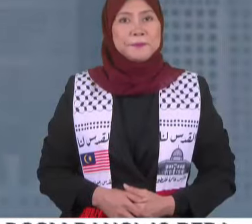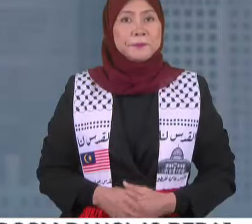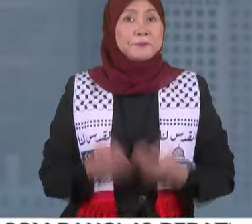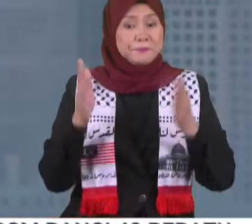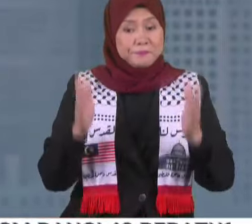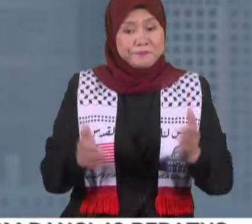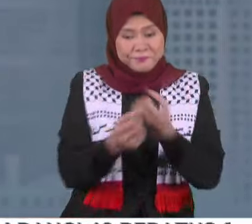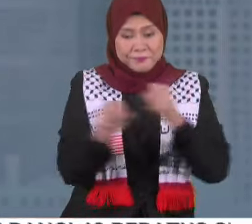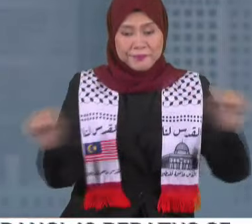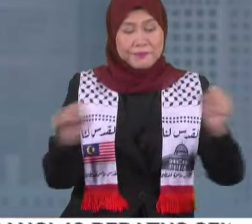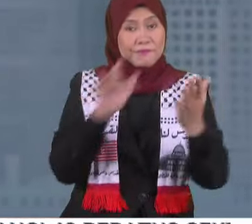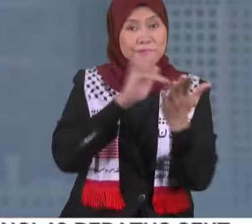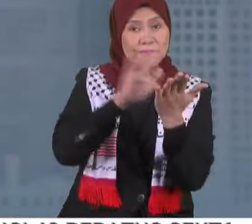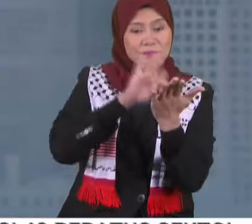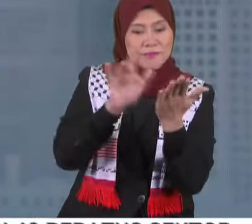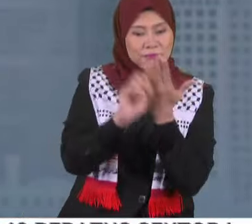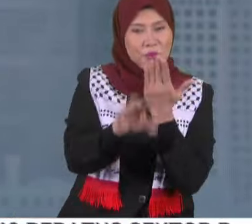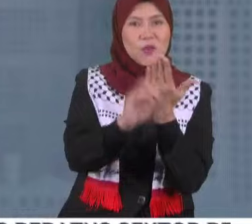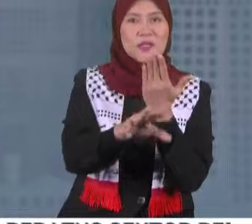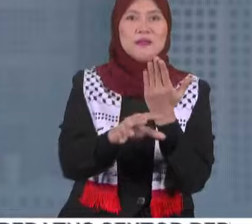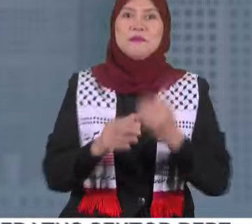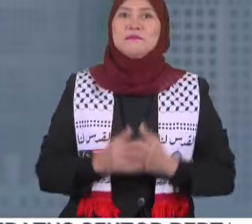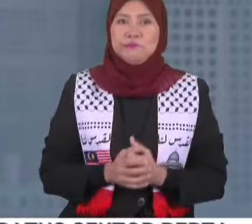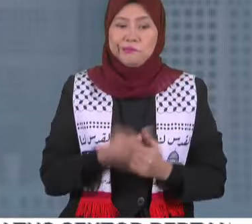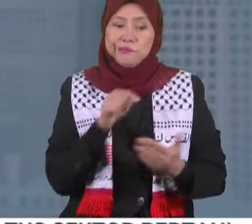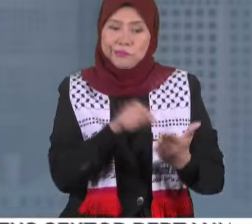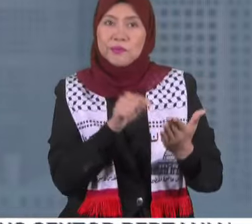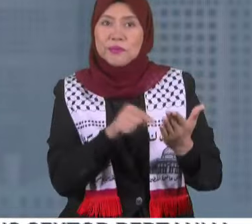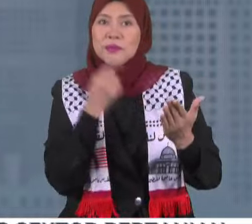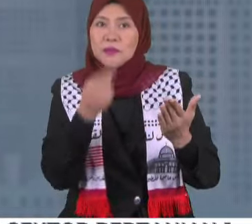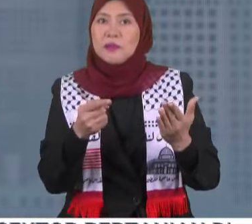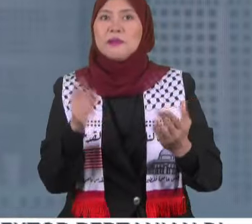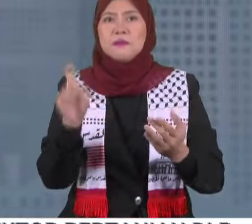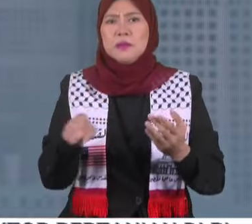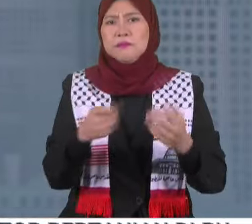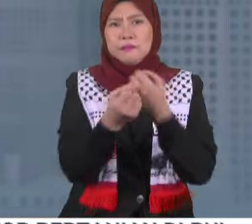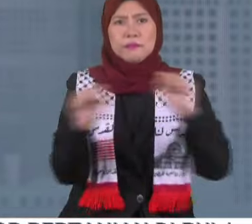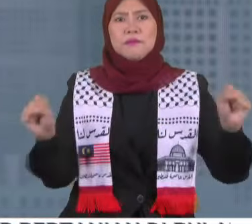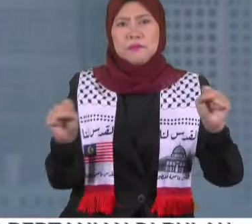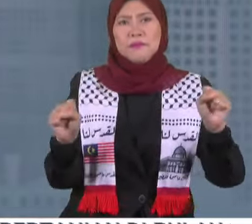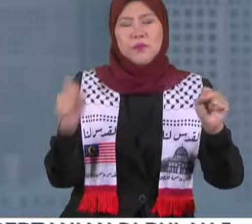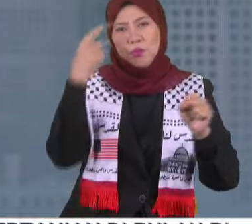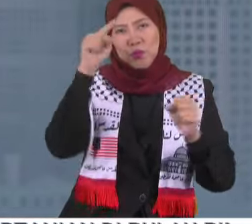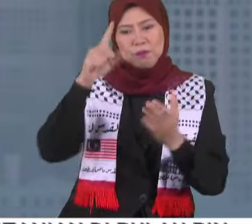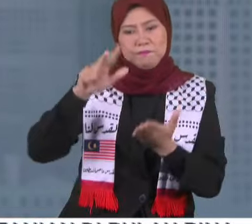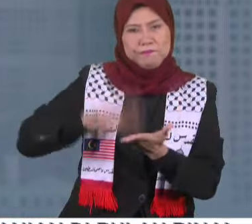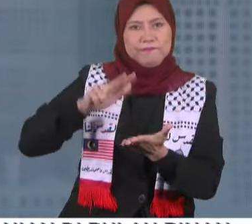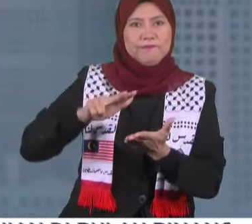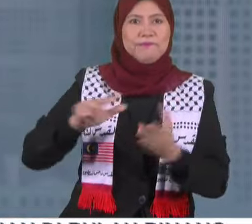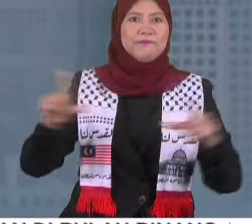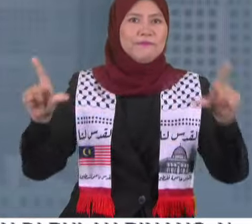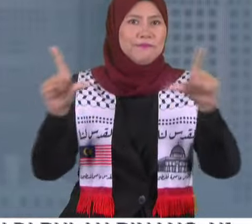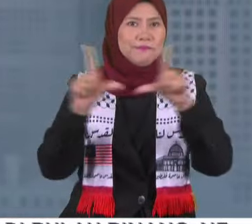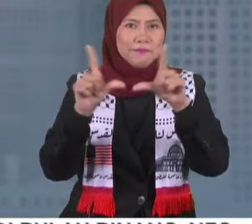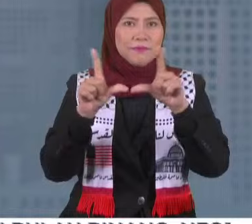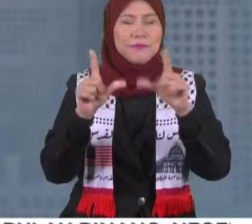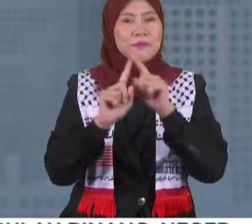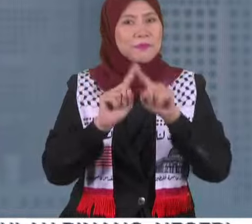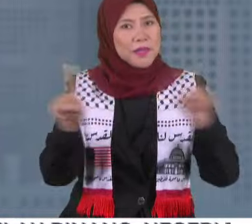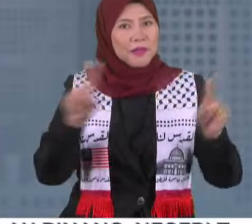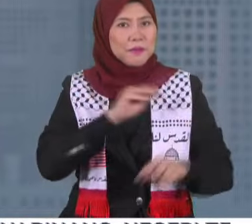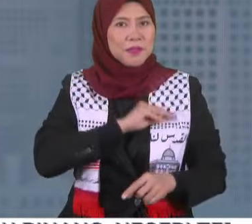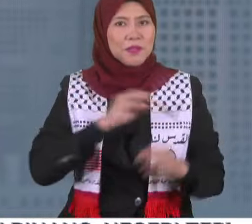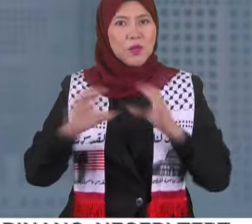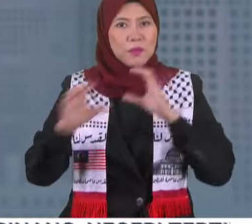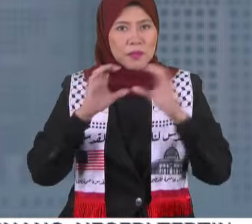Penyedia platform media sosial secara dasarnya telah menyatakan kesediaan untuk dilesenkan. Bagaimanapun, Menteri